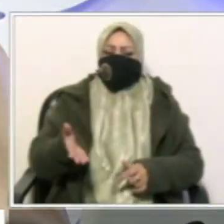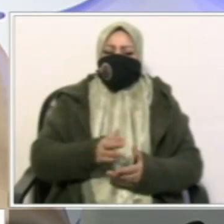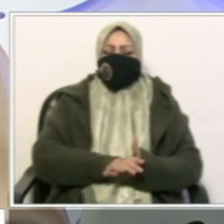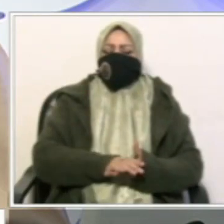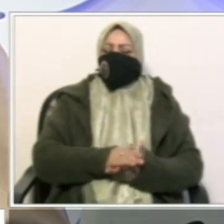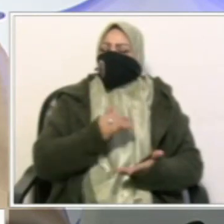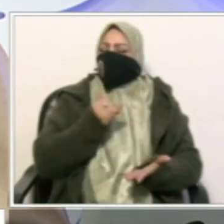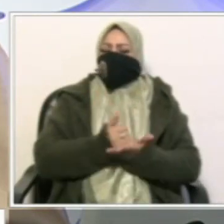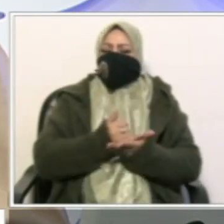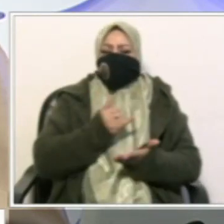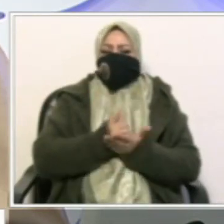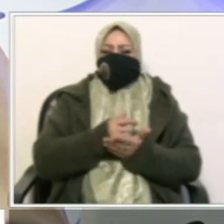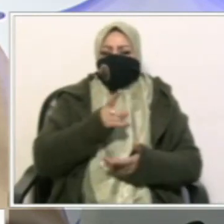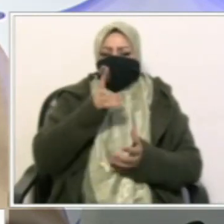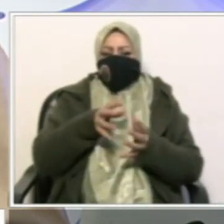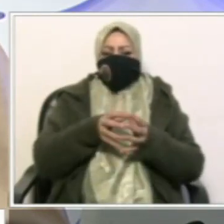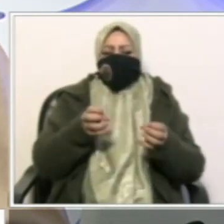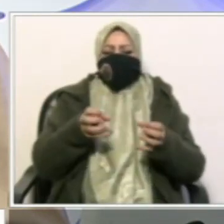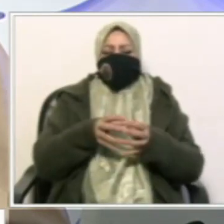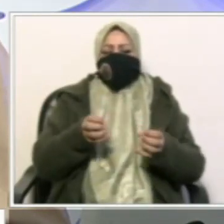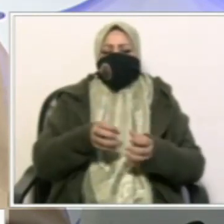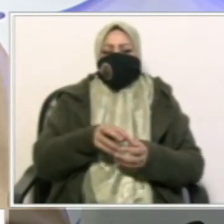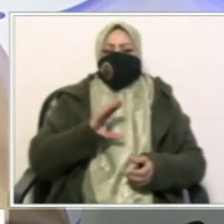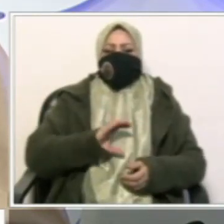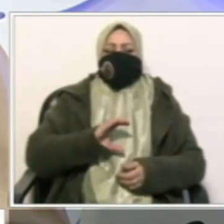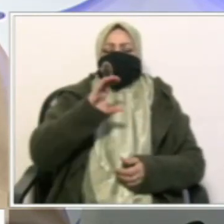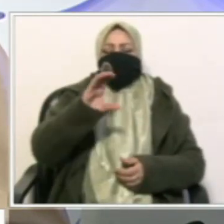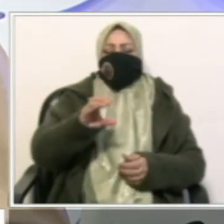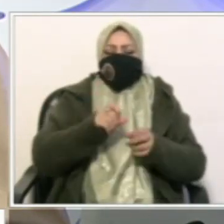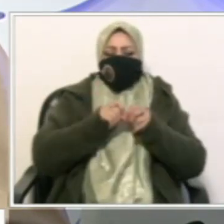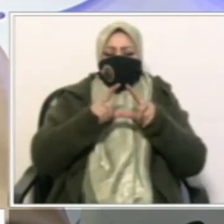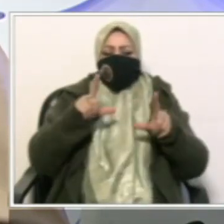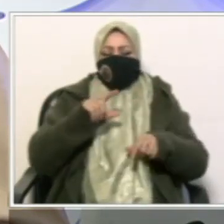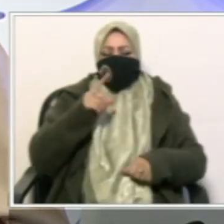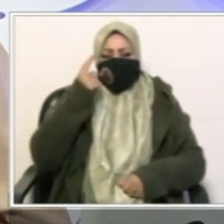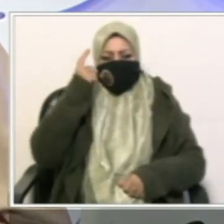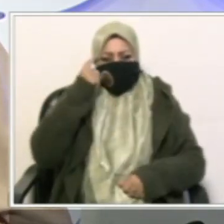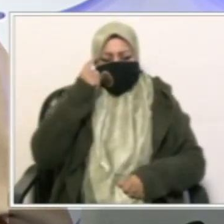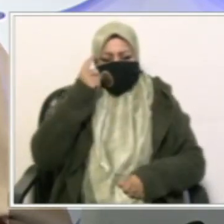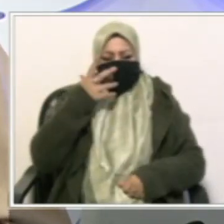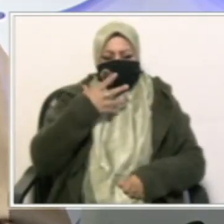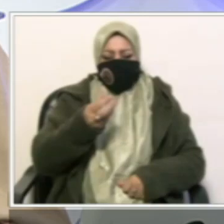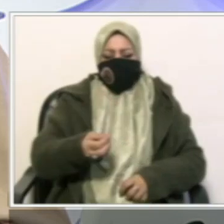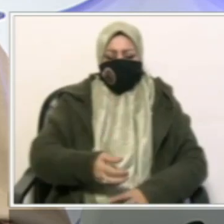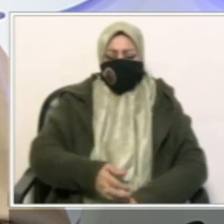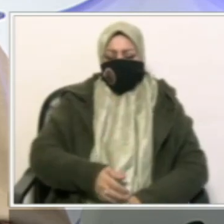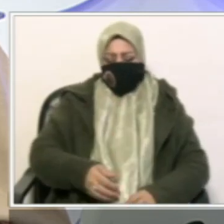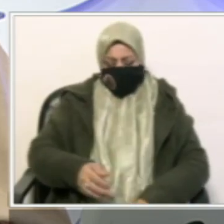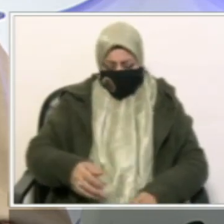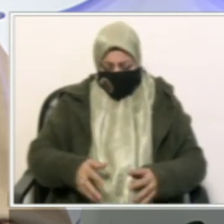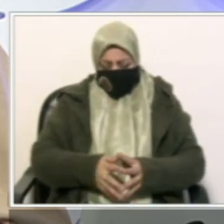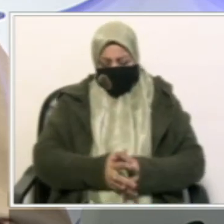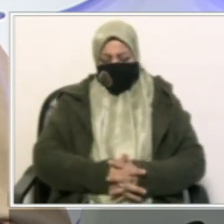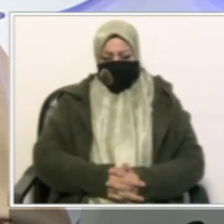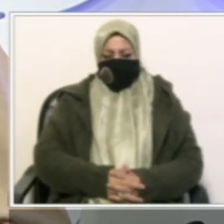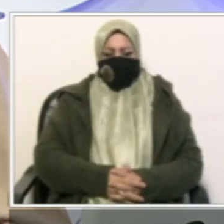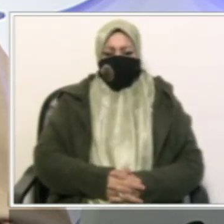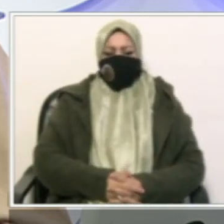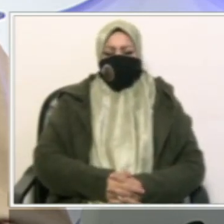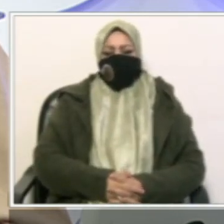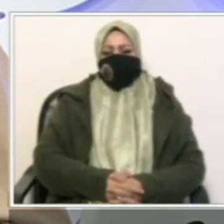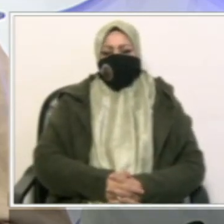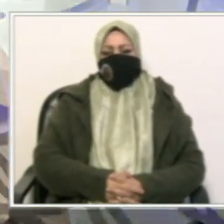ولا حاضر حاضر تسمع الجواب ان شاء الله. اعطيني قلم عبد الله من